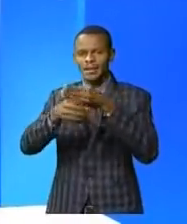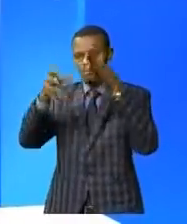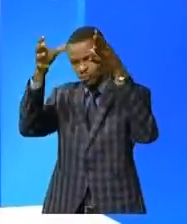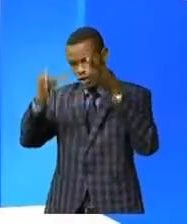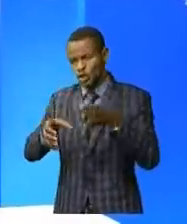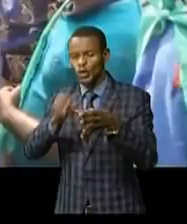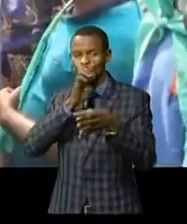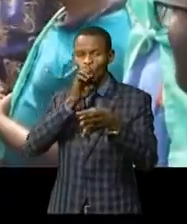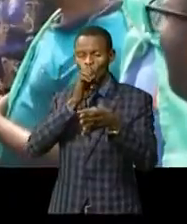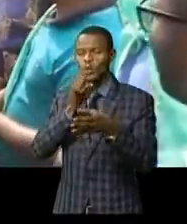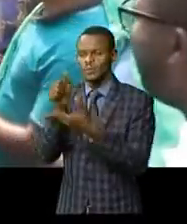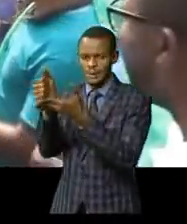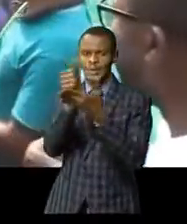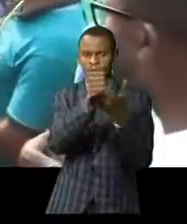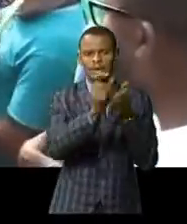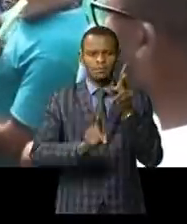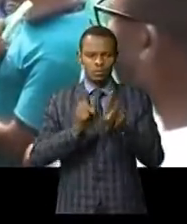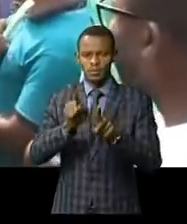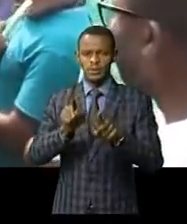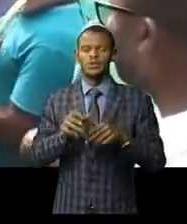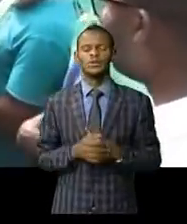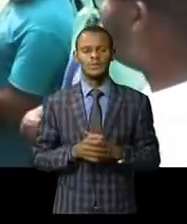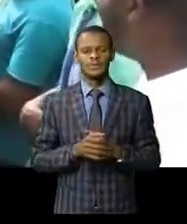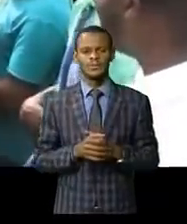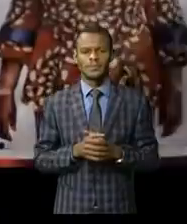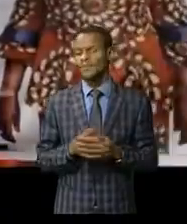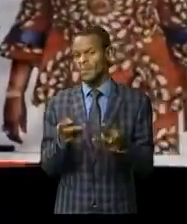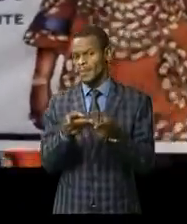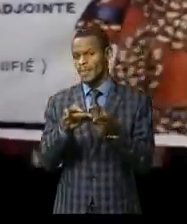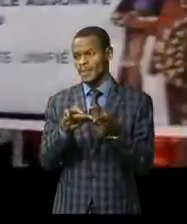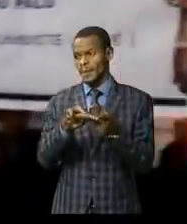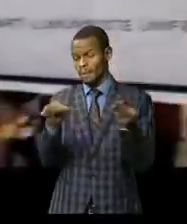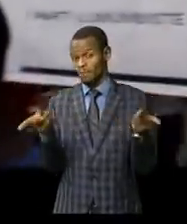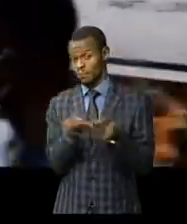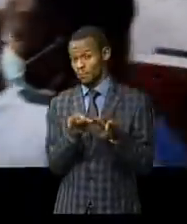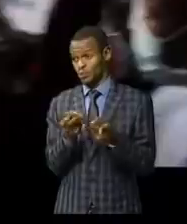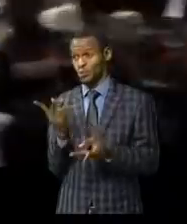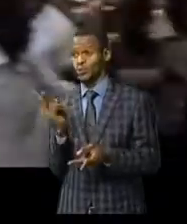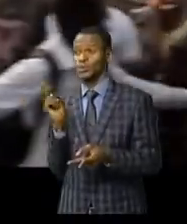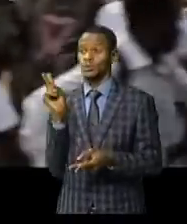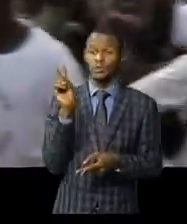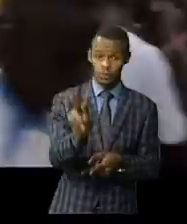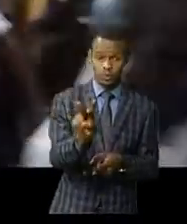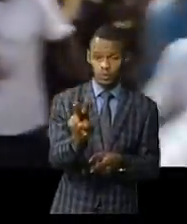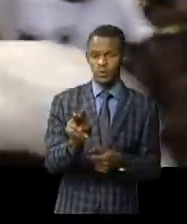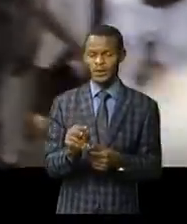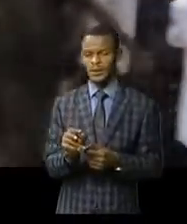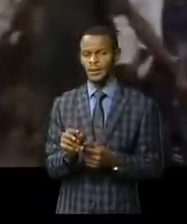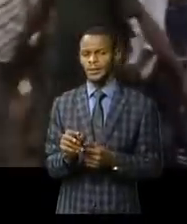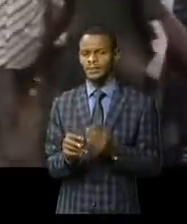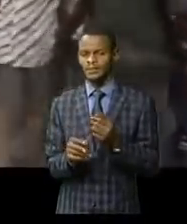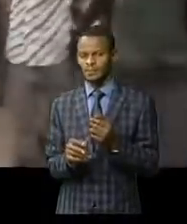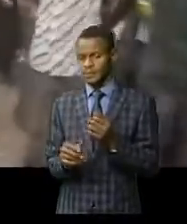le reportage. À Ngungu, où elle s'est rendue pour rencontrer la population notamment des Mukedi et des Kiefu, la questeur